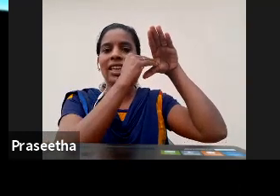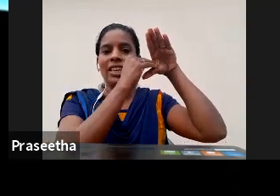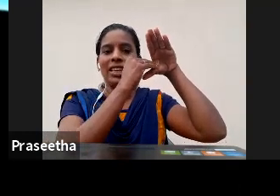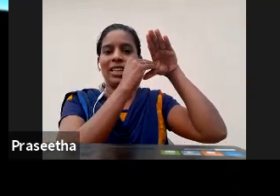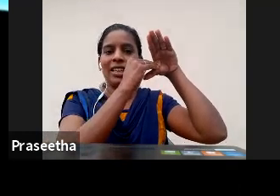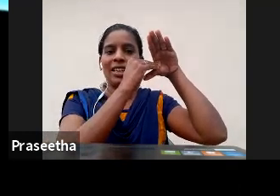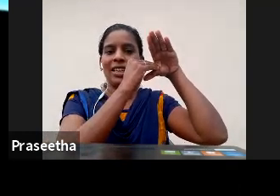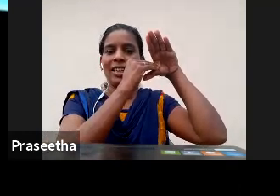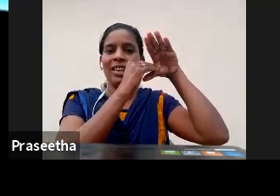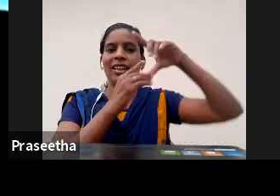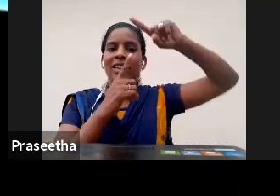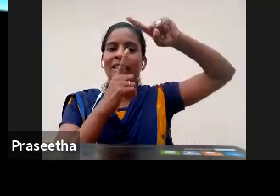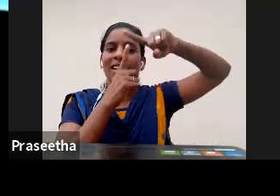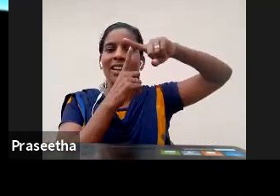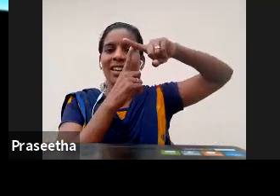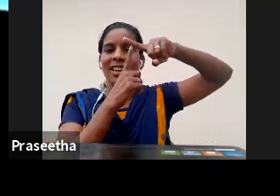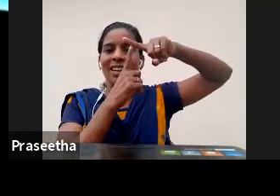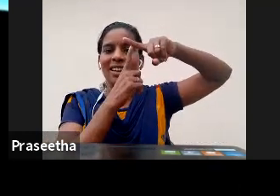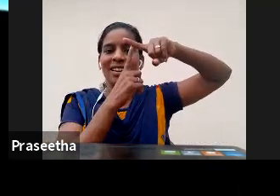E T